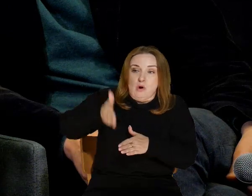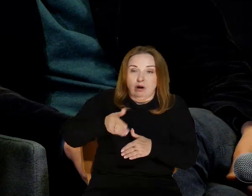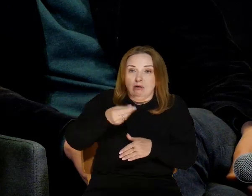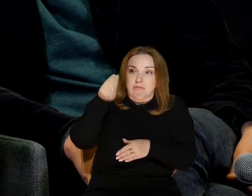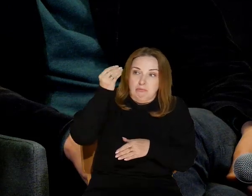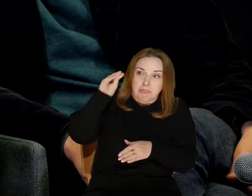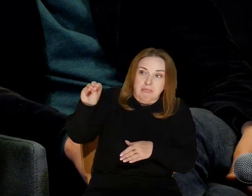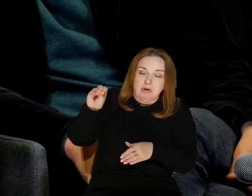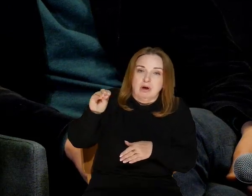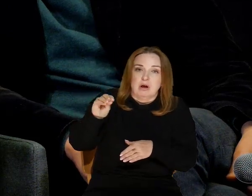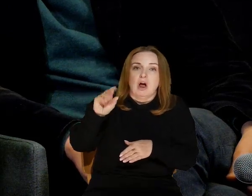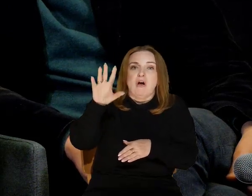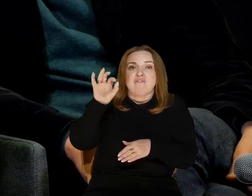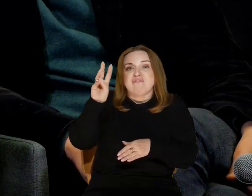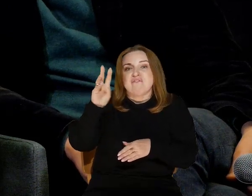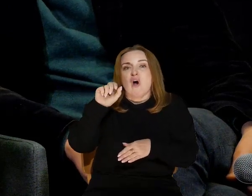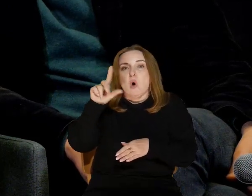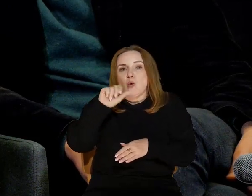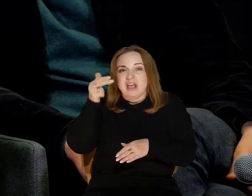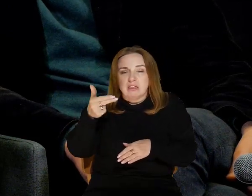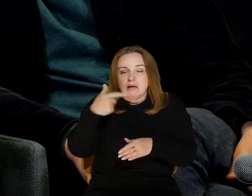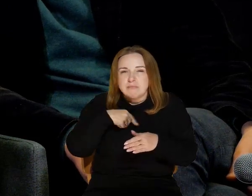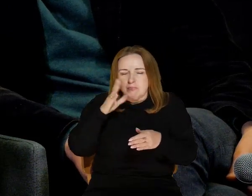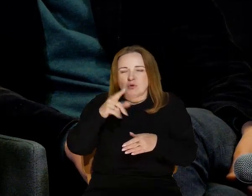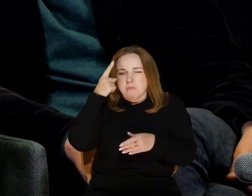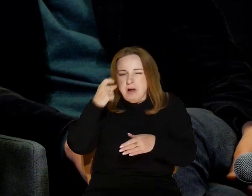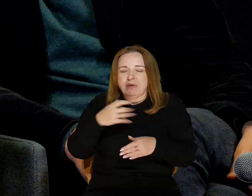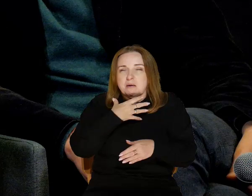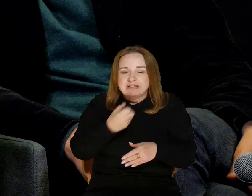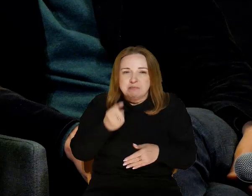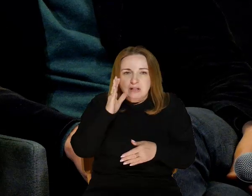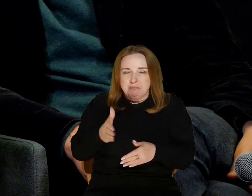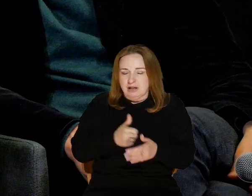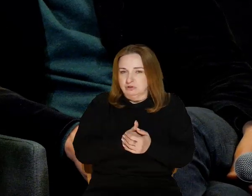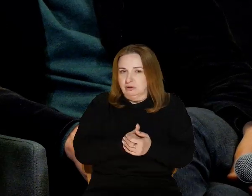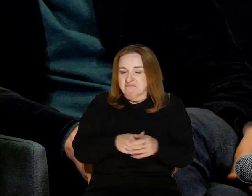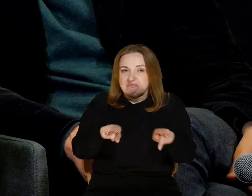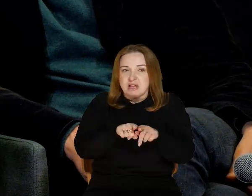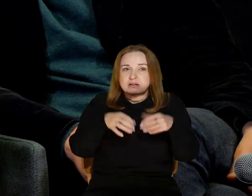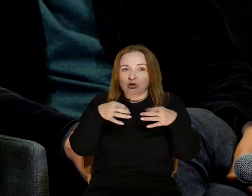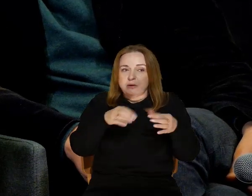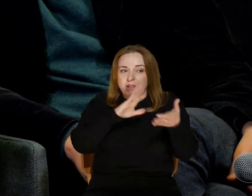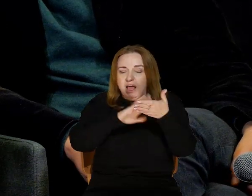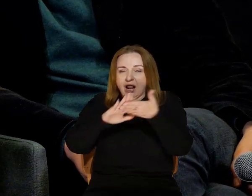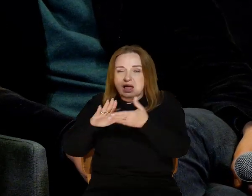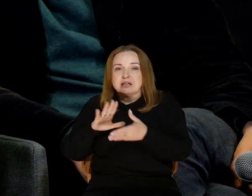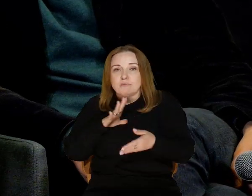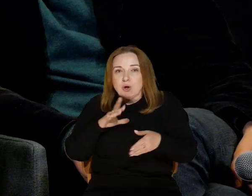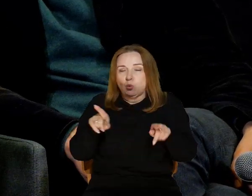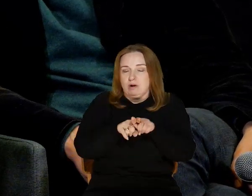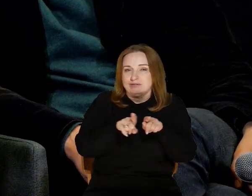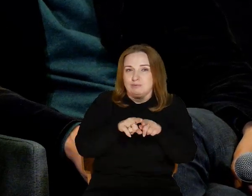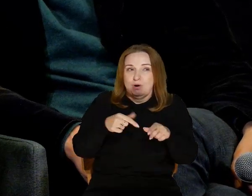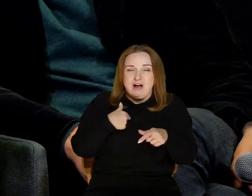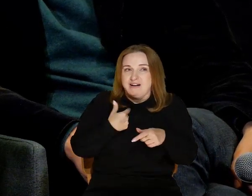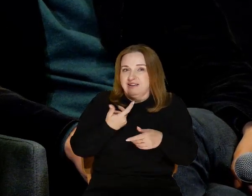takie naklejki widziałam, że pojawiły się na samochodach Wołyń pamiętamy, to odkąd wybuchła wojna w Ukrainie. To zupełnie nie jest